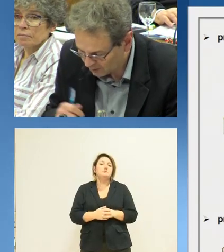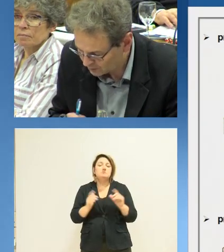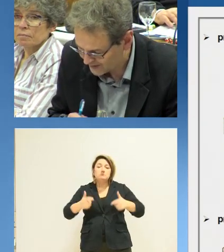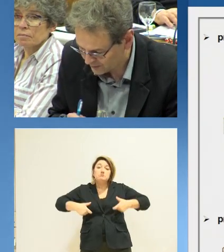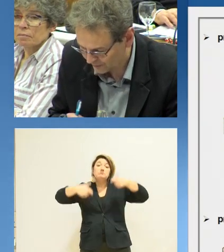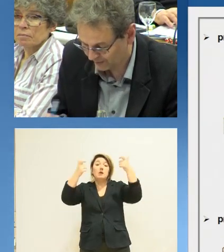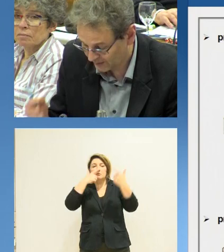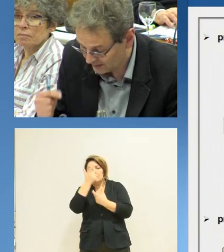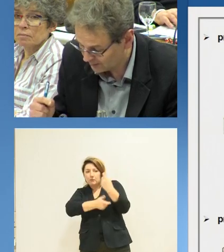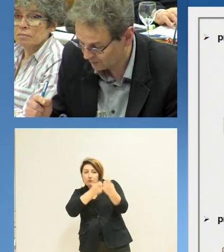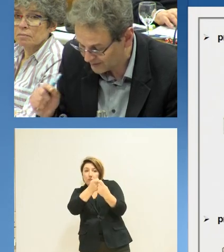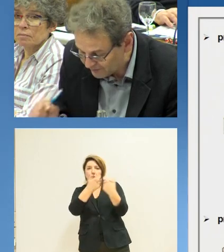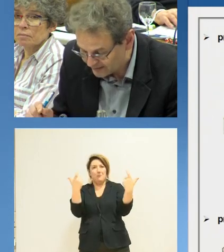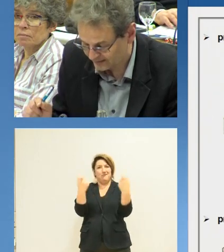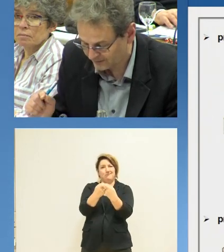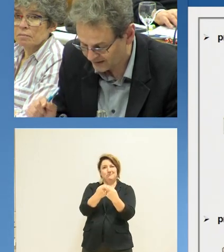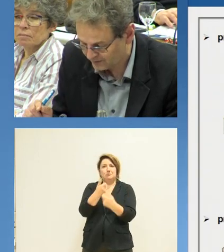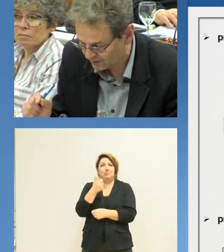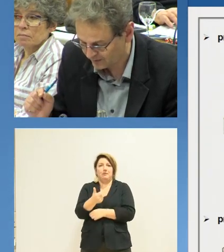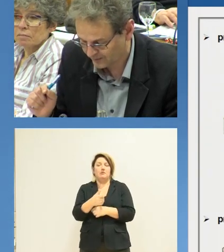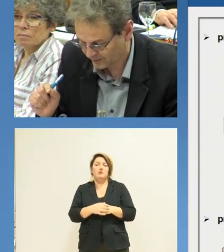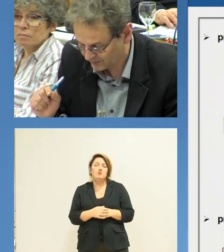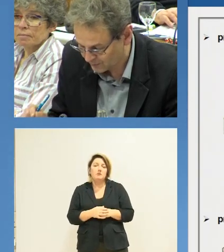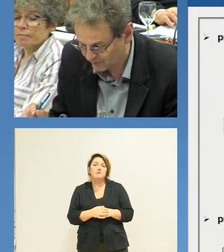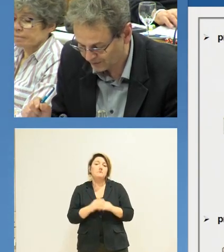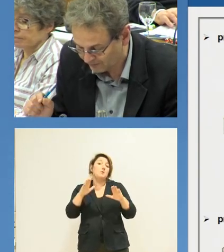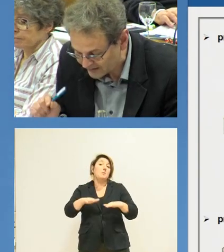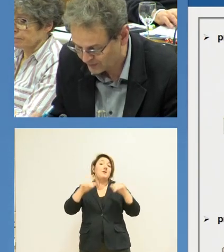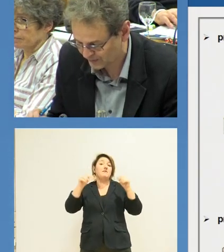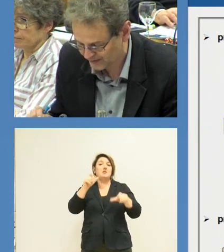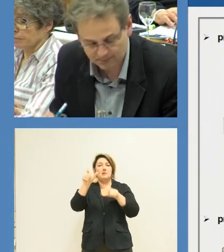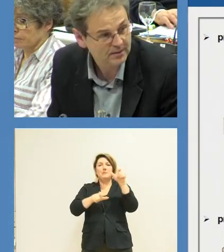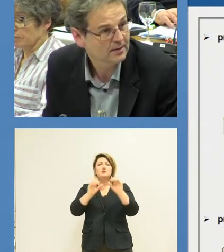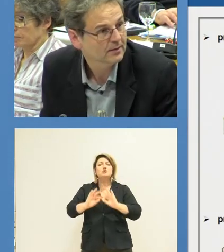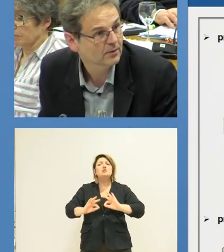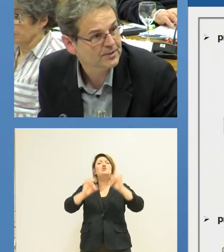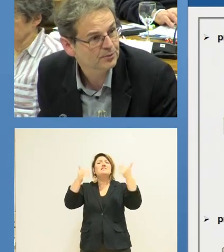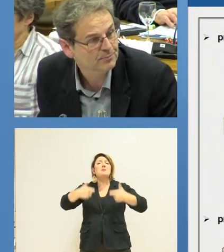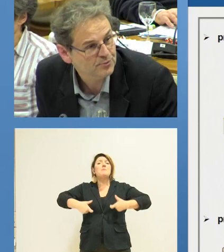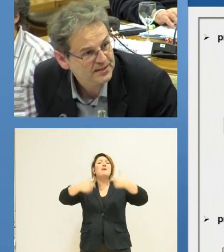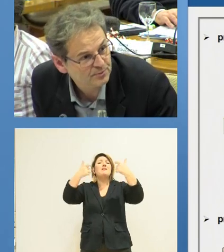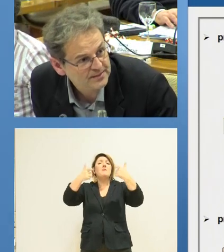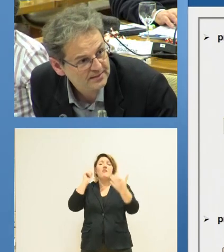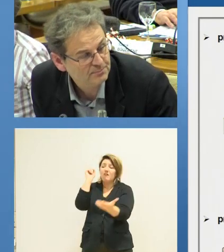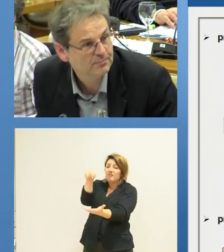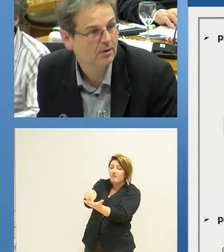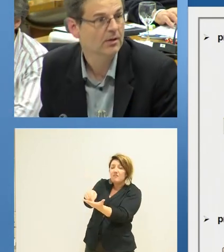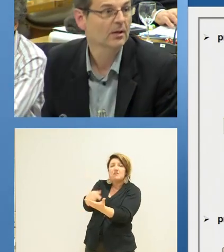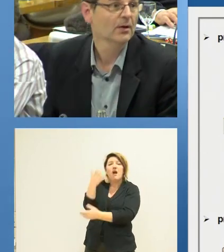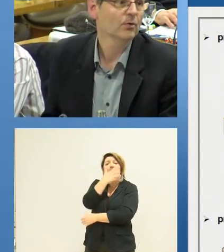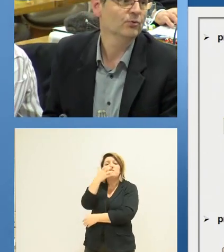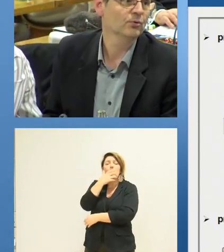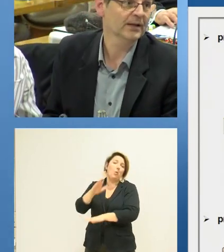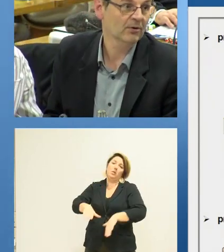bâtiments en conséquence et on évite des bâtiments recevant des personnes sensibles dans les zones les plus exposées typiquement